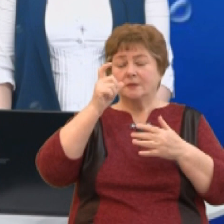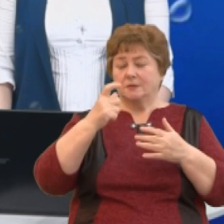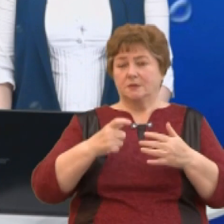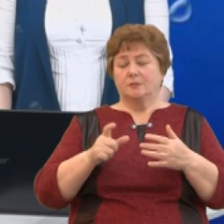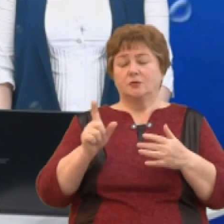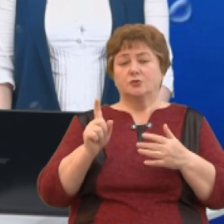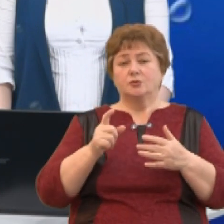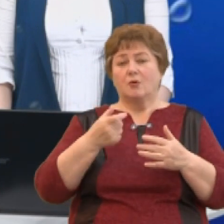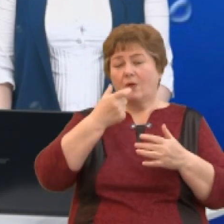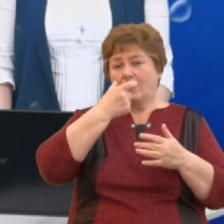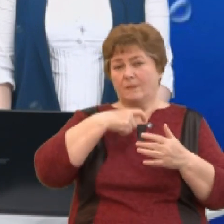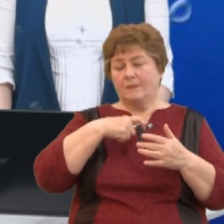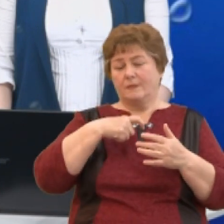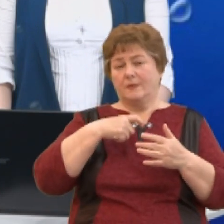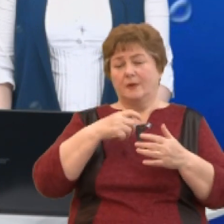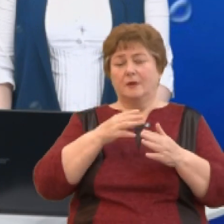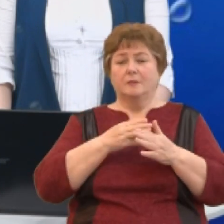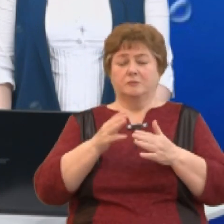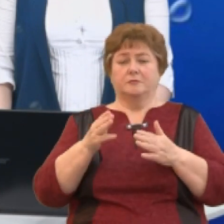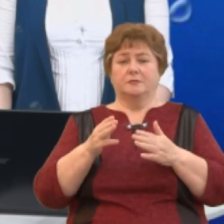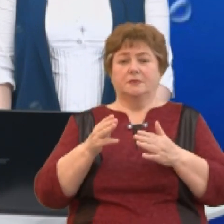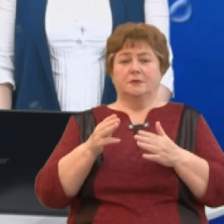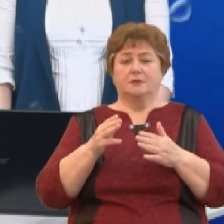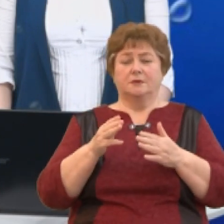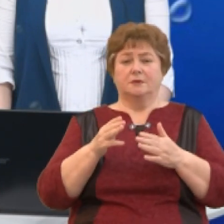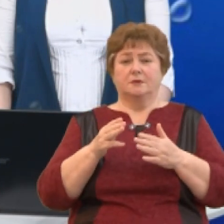что мы откусили кусочек яблока.